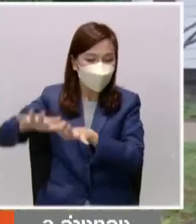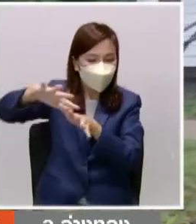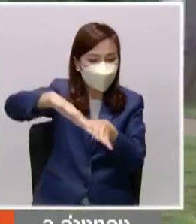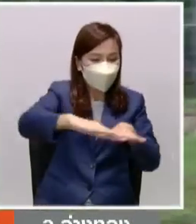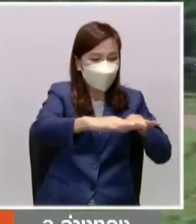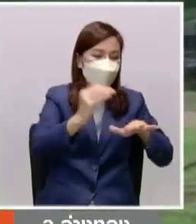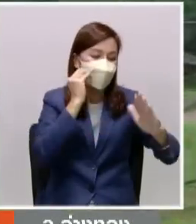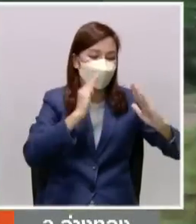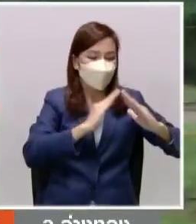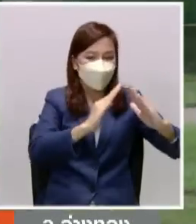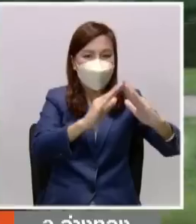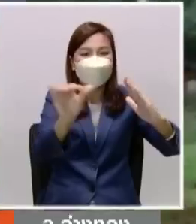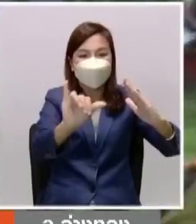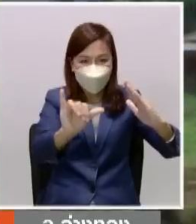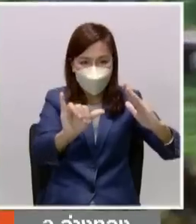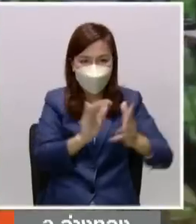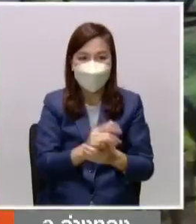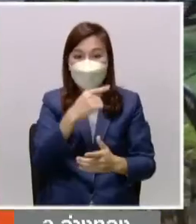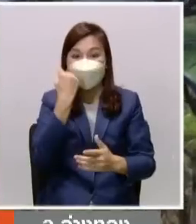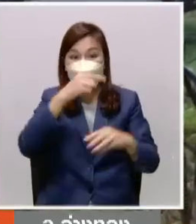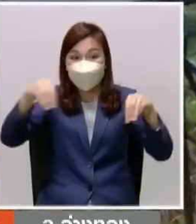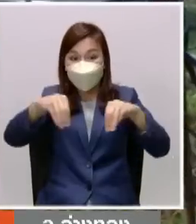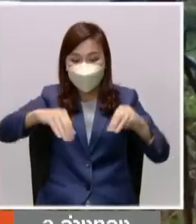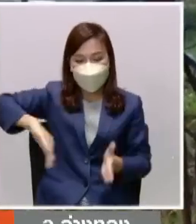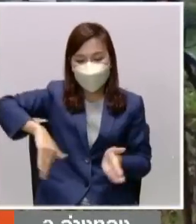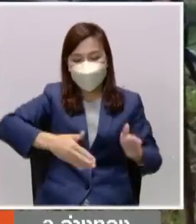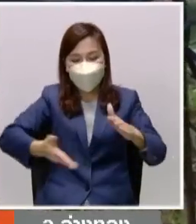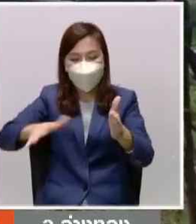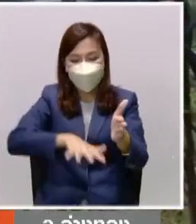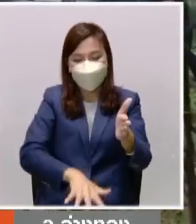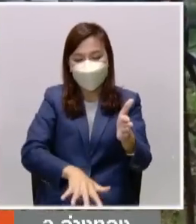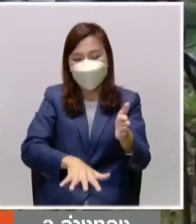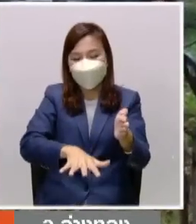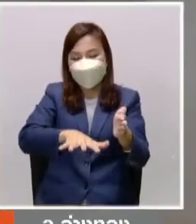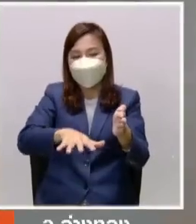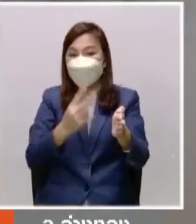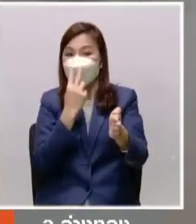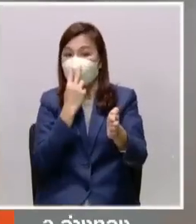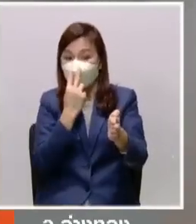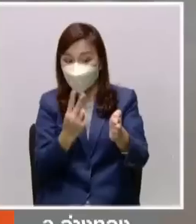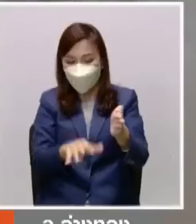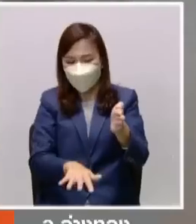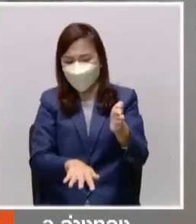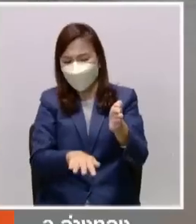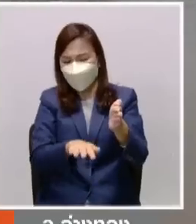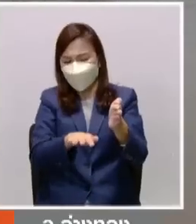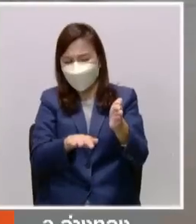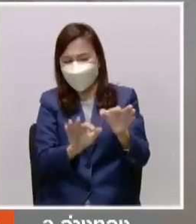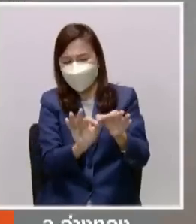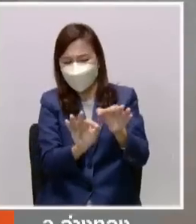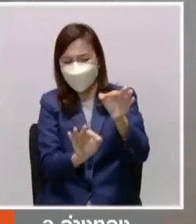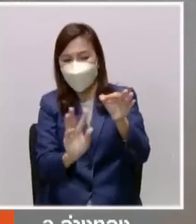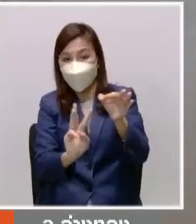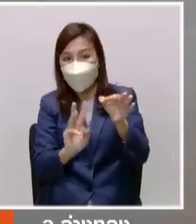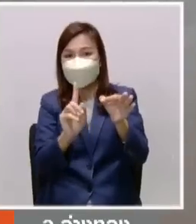อยู่ในพื้นที่ร่วมตำนอกคันกั้นน้ำบริเวณริมตลิ่งคลองโผงเผงก็ต้องเฝ้าระวังก็เพราะว่าเหลือประมาณ 1เมตรน้ำก็จะเอ่อ